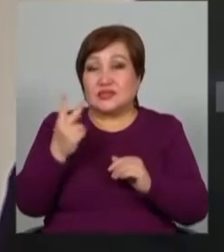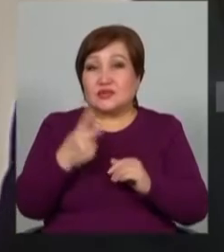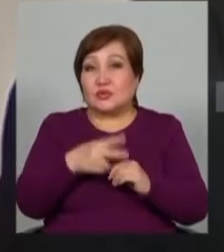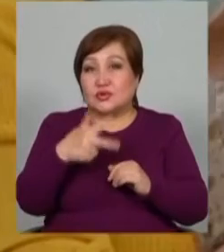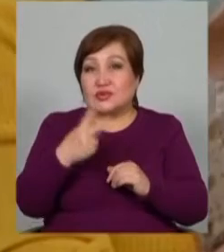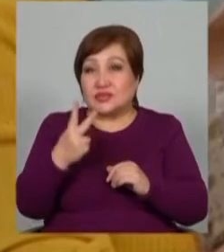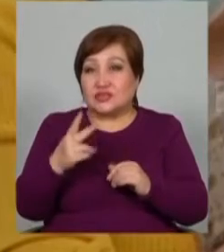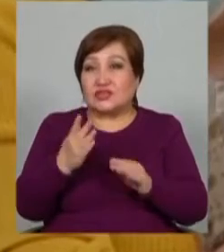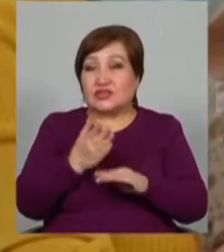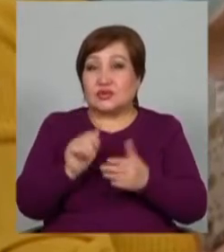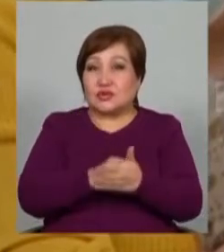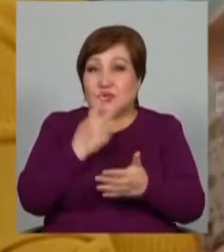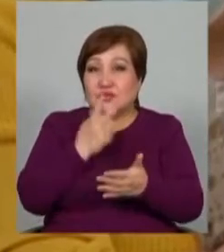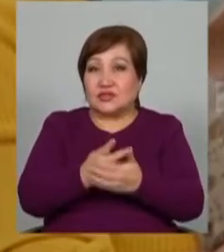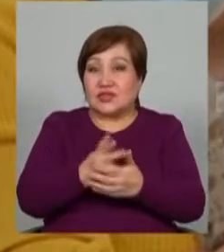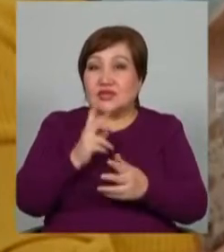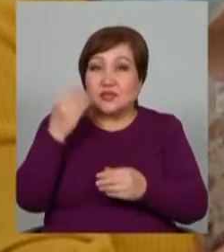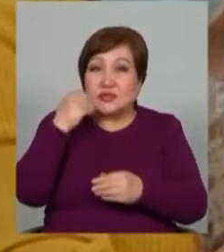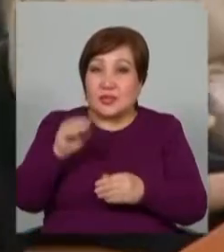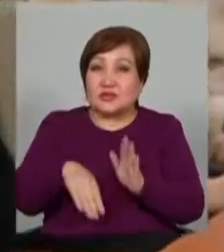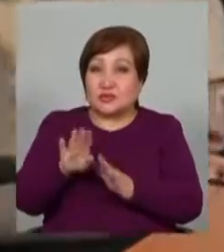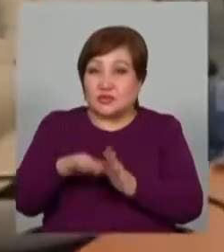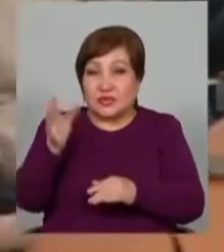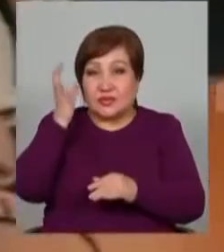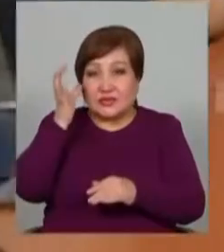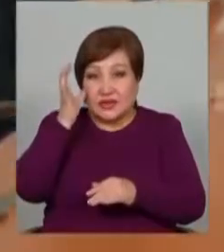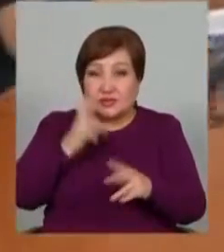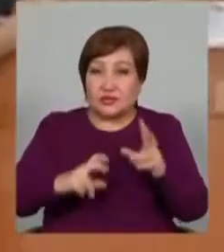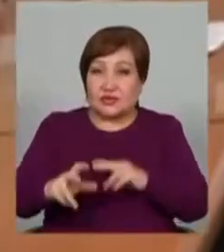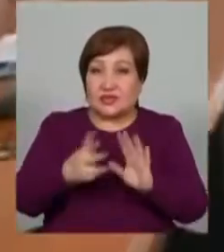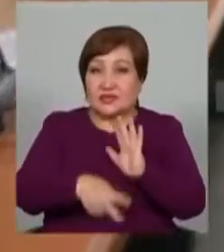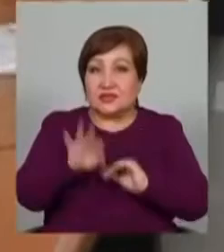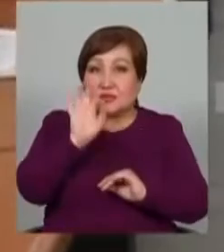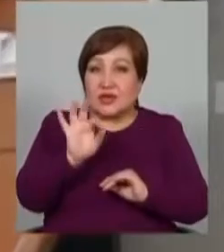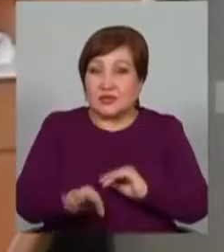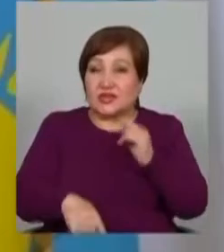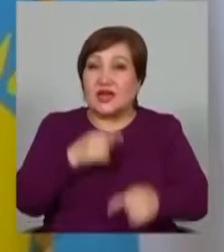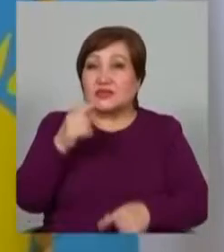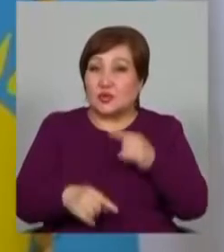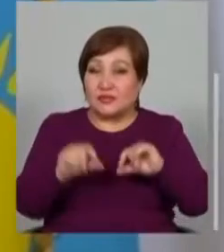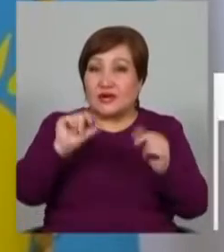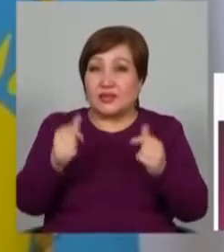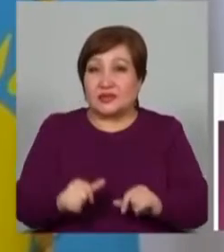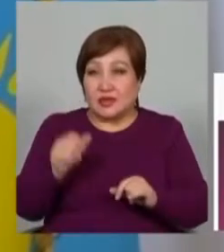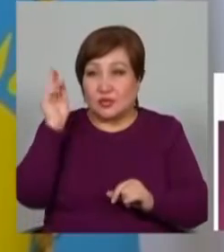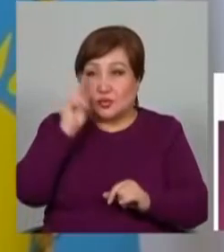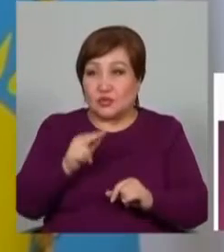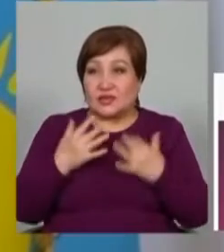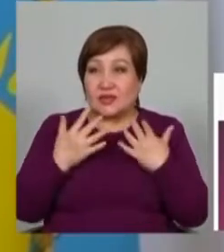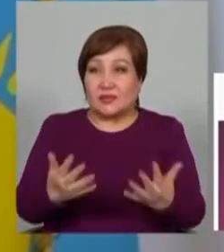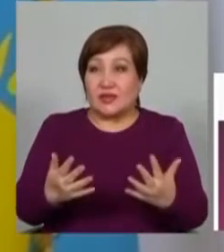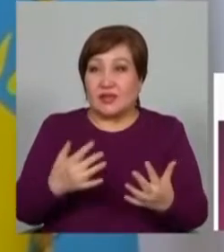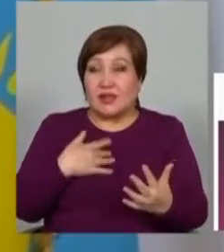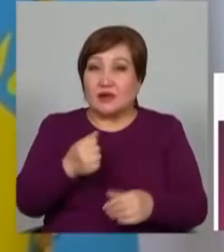кадрлардың сапасын арттыру мақсатында студенттердің 80% дәстүрлі форматта оқуға талап етілген. Өкінішке орай көп әріптестер бізде